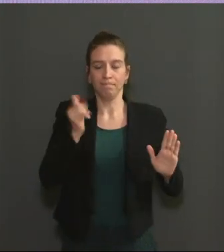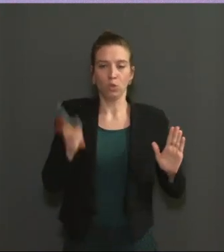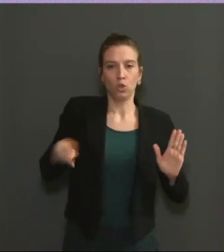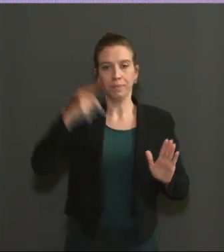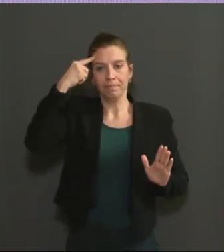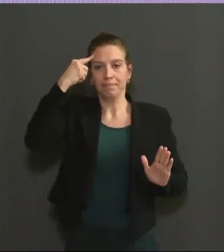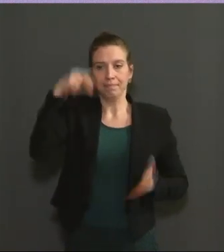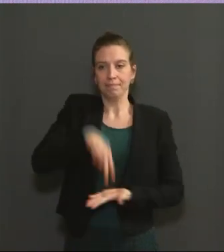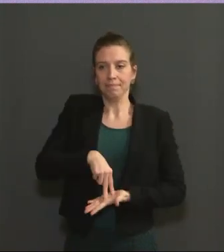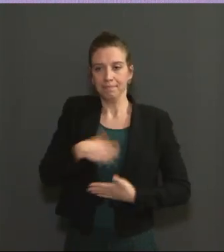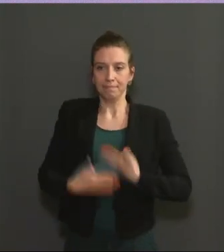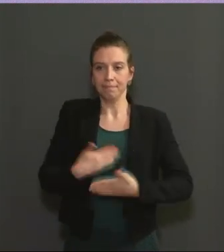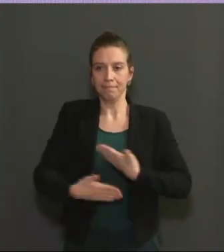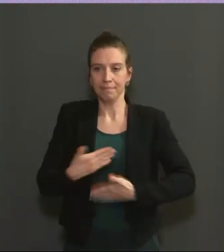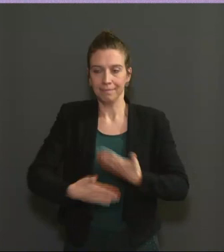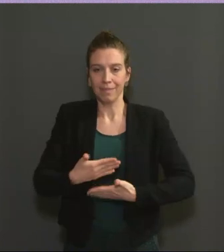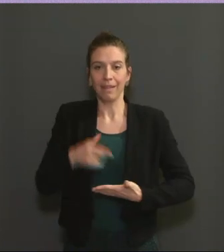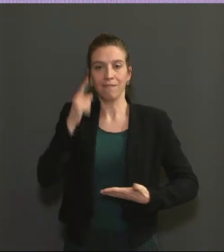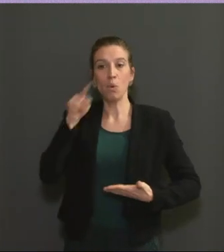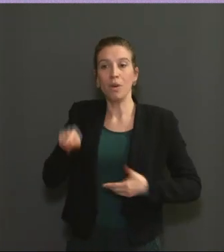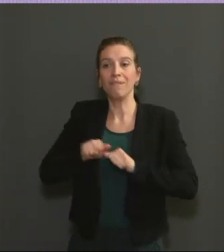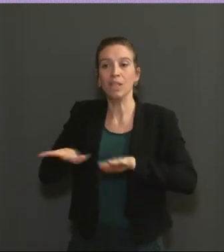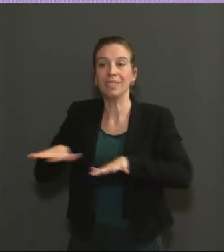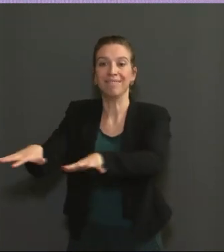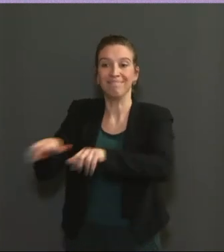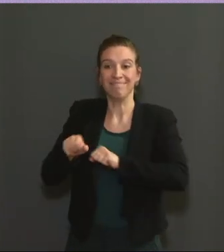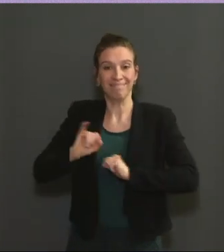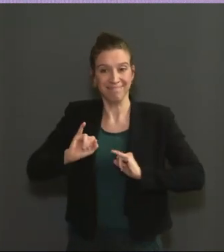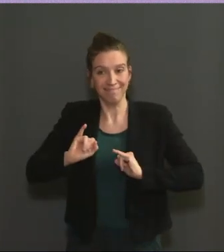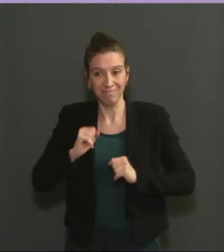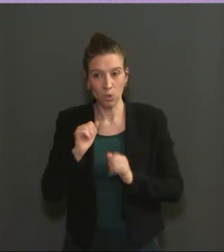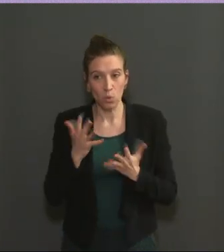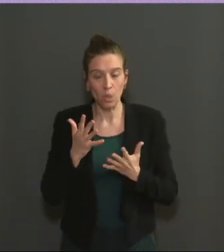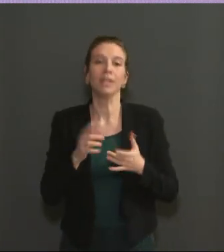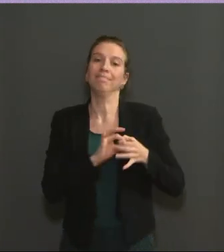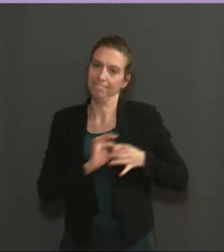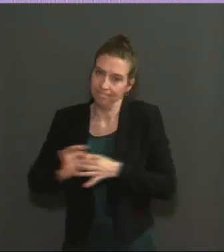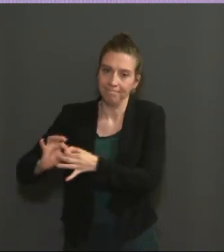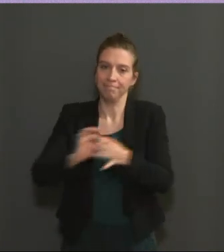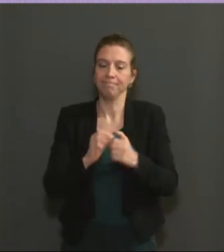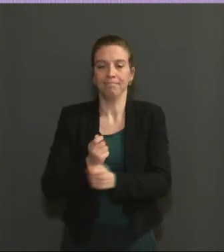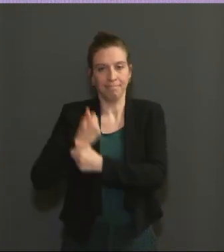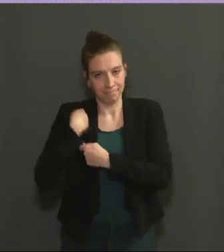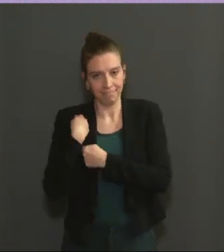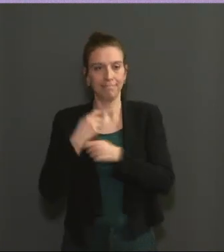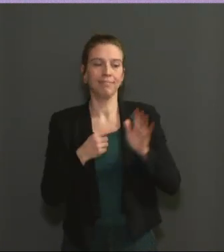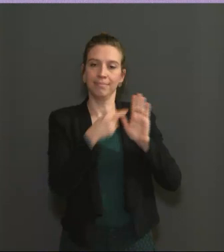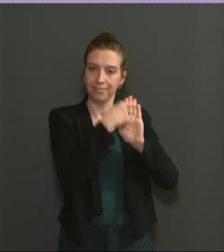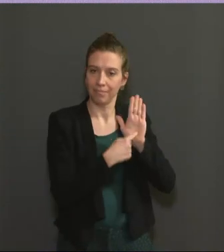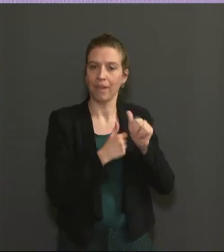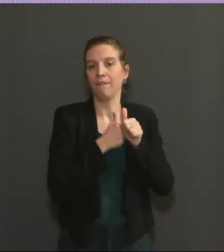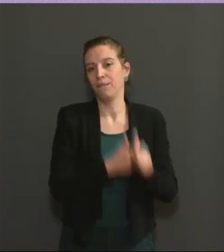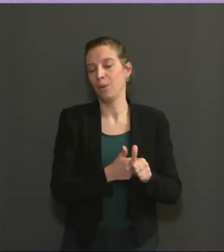krijgen en die is door solidair de maatregelen na te leven het is dan ook hoopgevend dat het